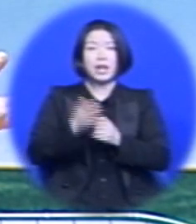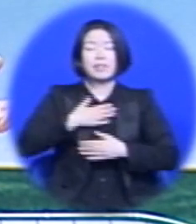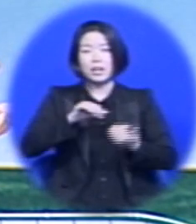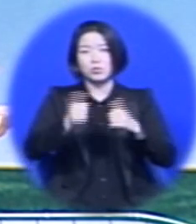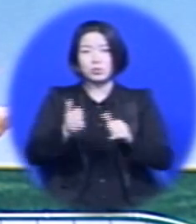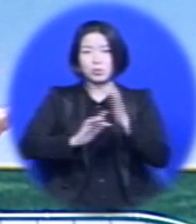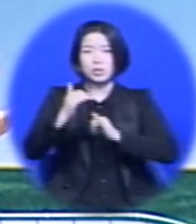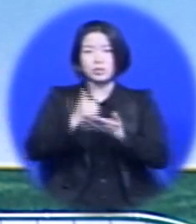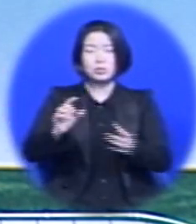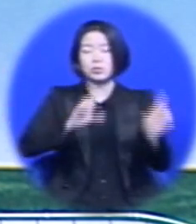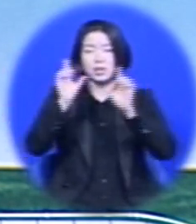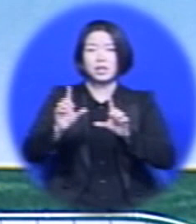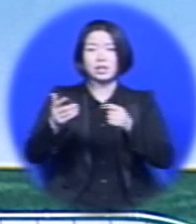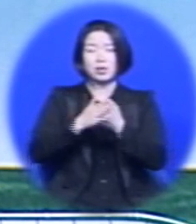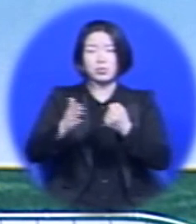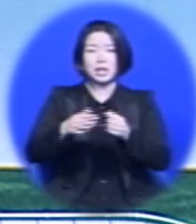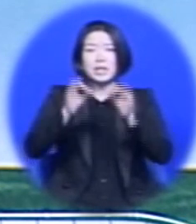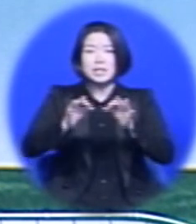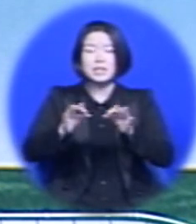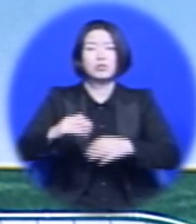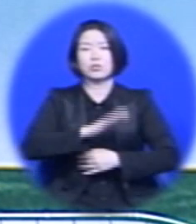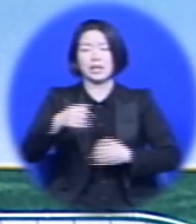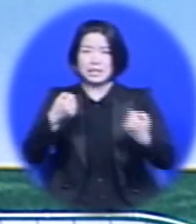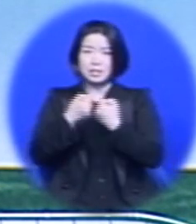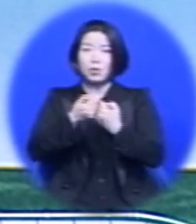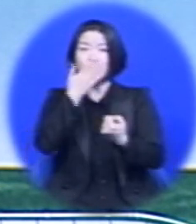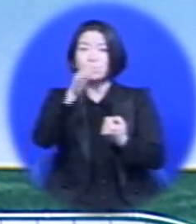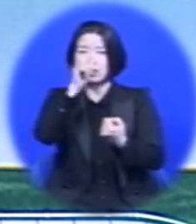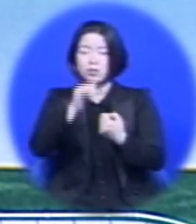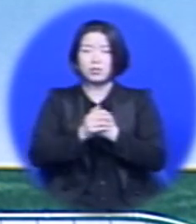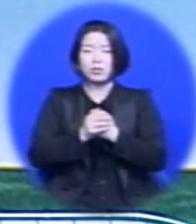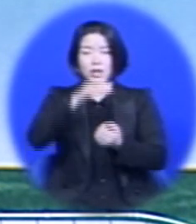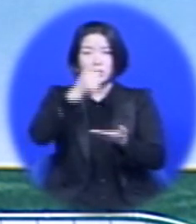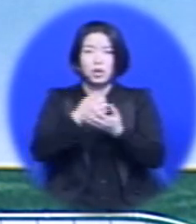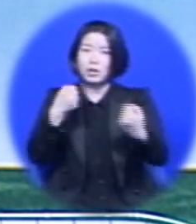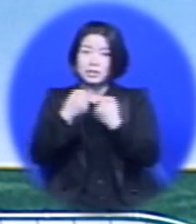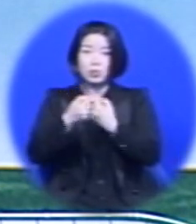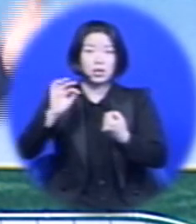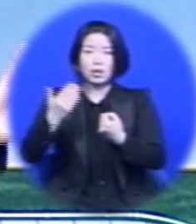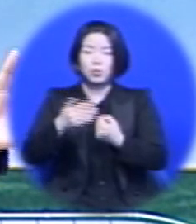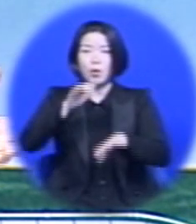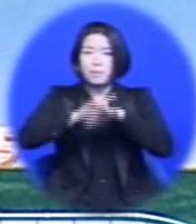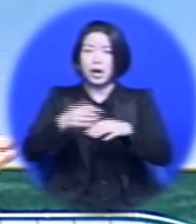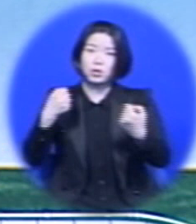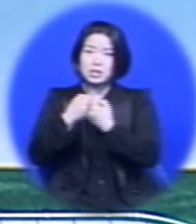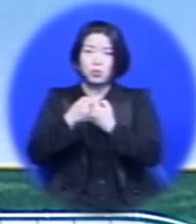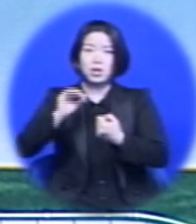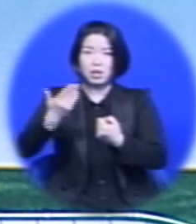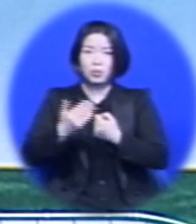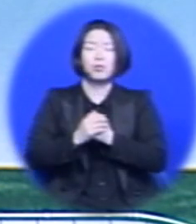나니까 이제는 우리가 싸우게 된 겁니다 싸우게 죄와 싸우게 되고 마귀와 싸우게